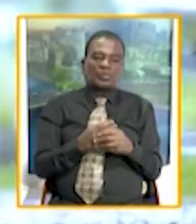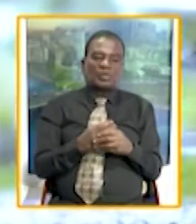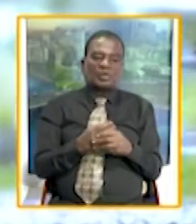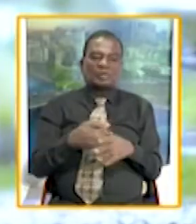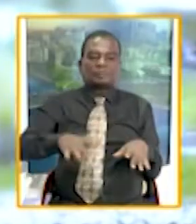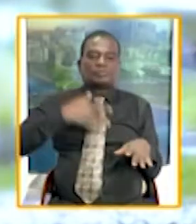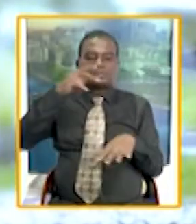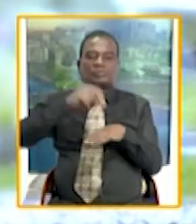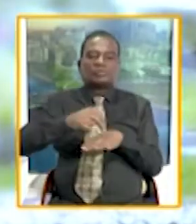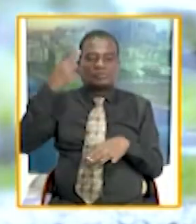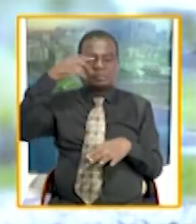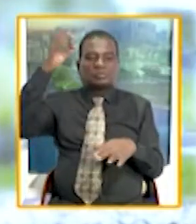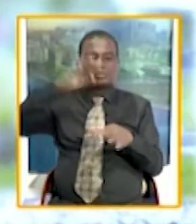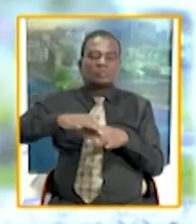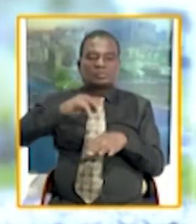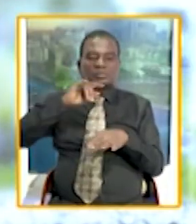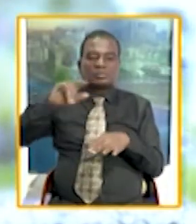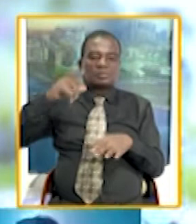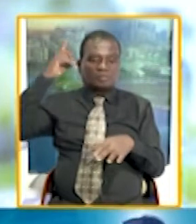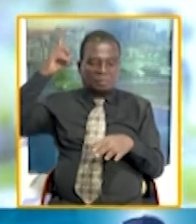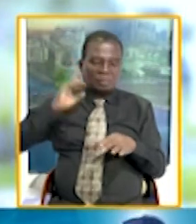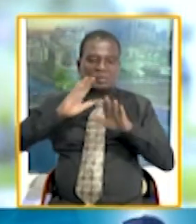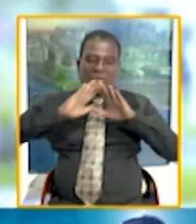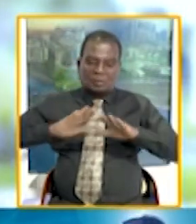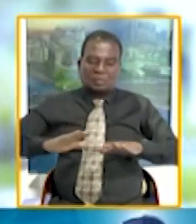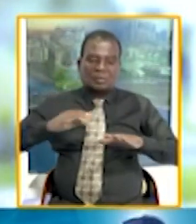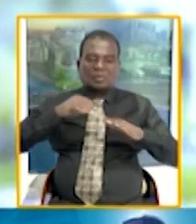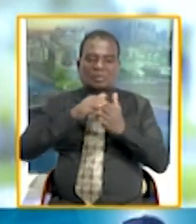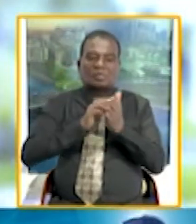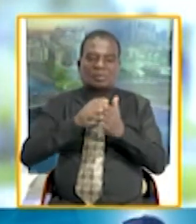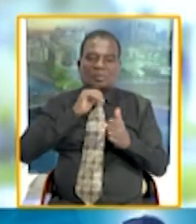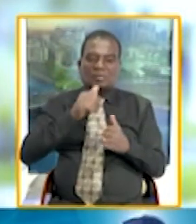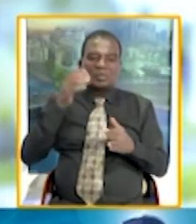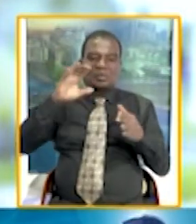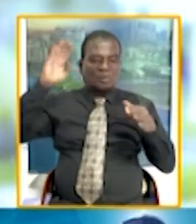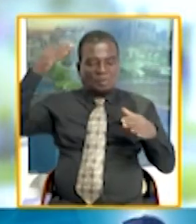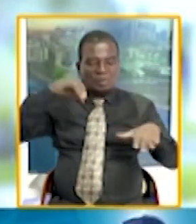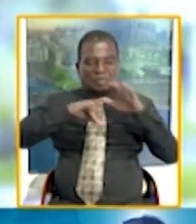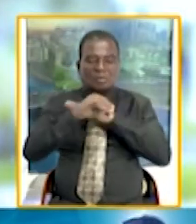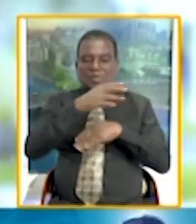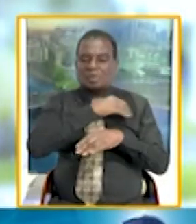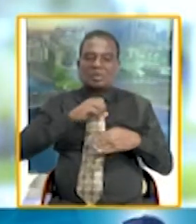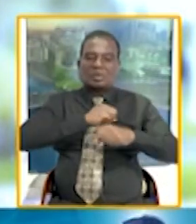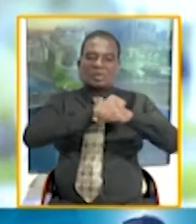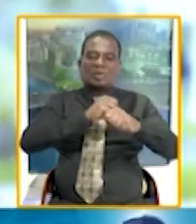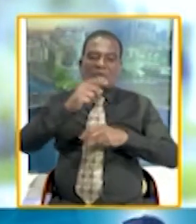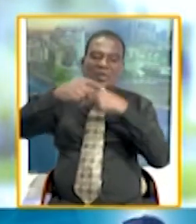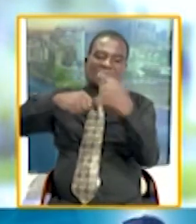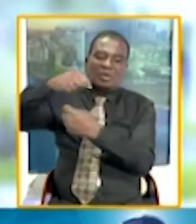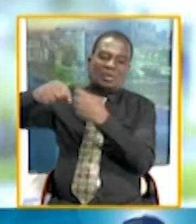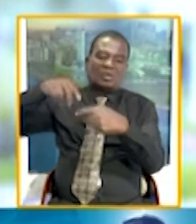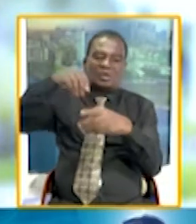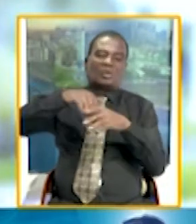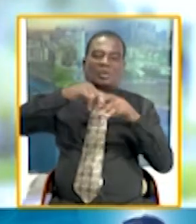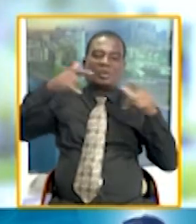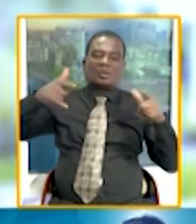la sensibilisation pour des élections législatives apaisées ne faiblit pas. Le ministre de l'Intérieur et de la Sécurité était en tournée dans le Grand